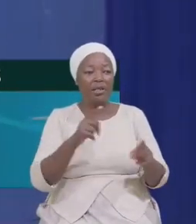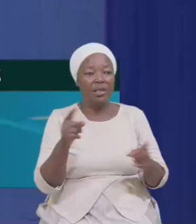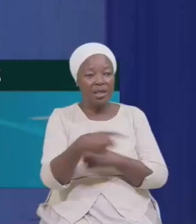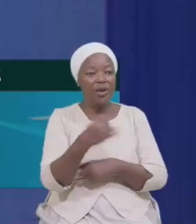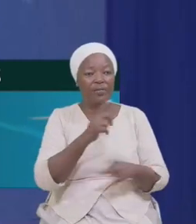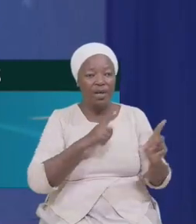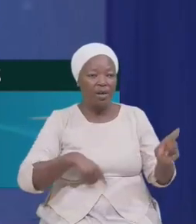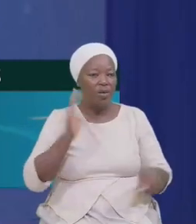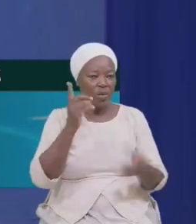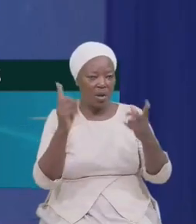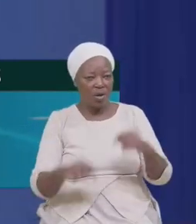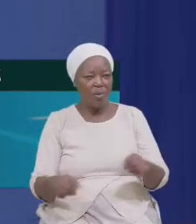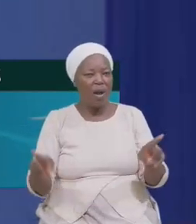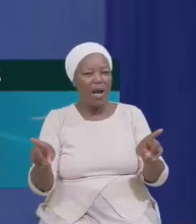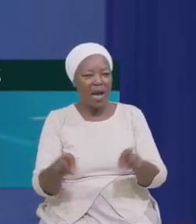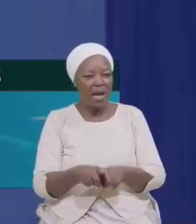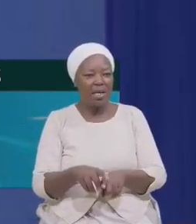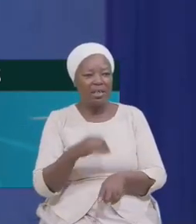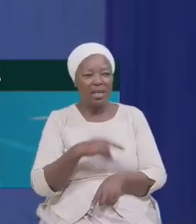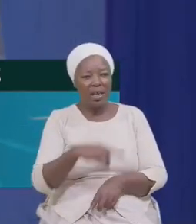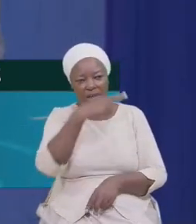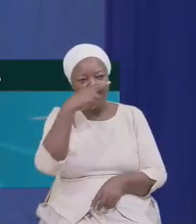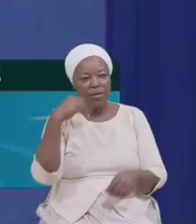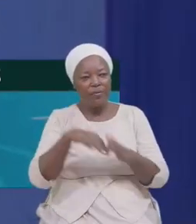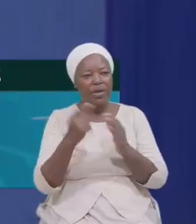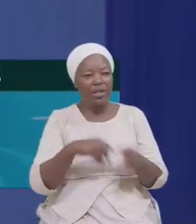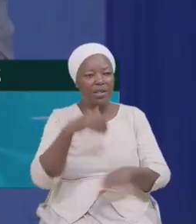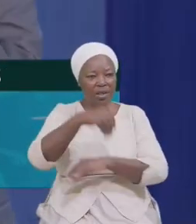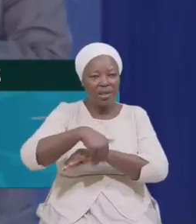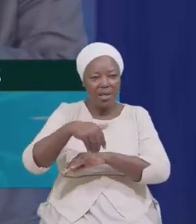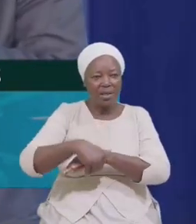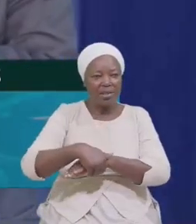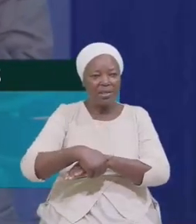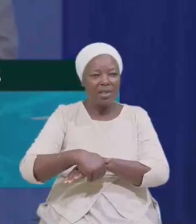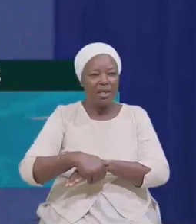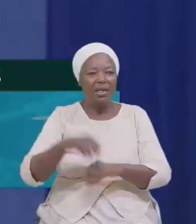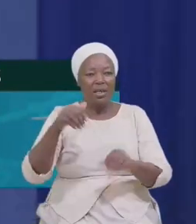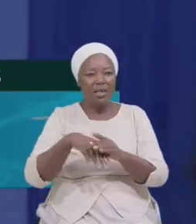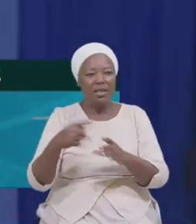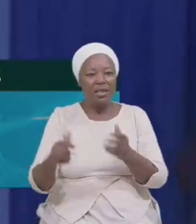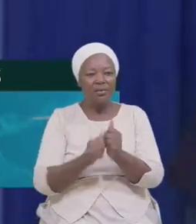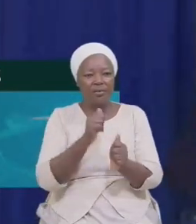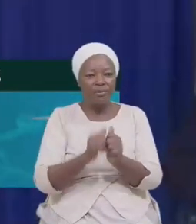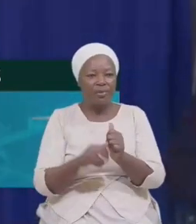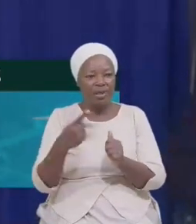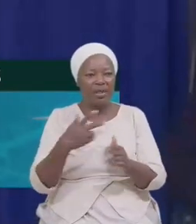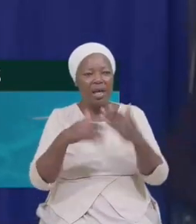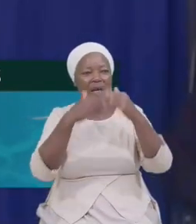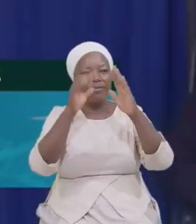cieux passeront avec fracas. Les éléments embrasés se dissoudront.